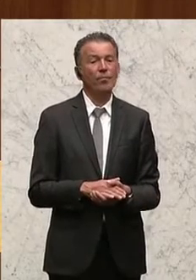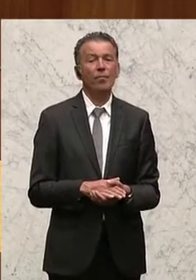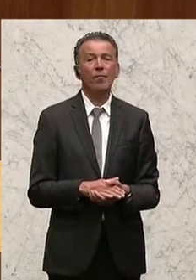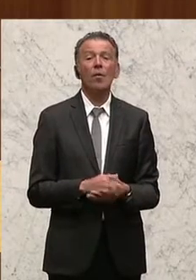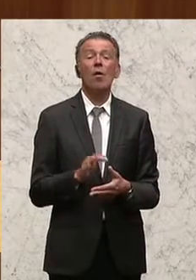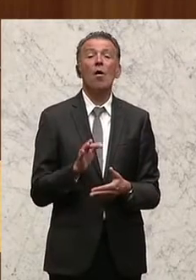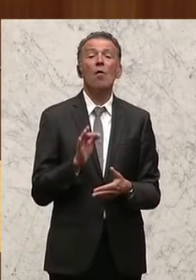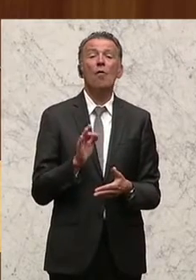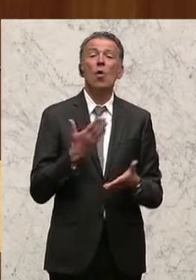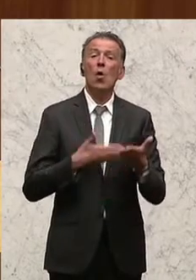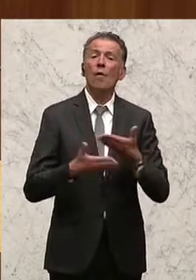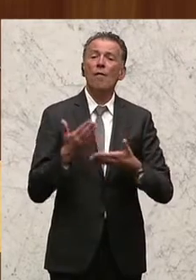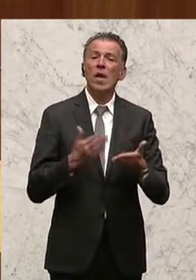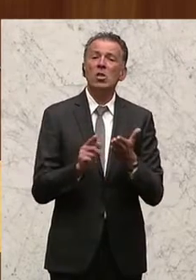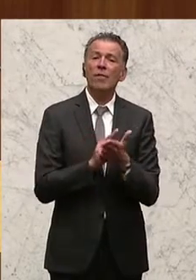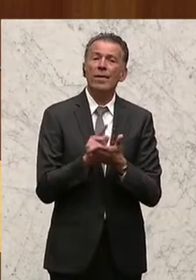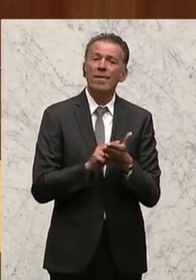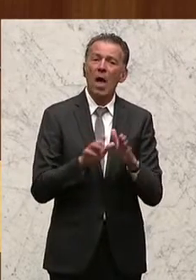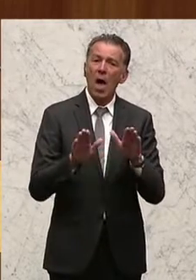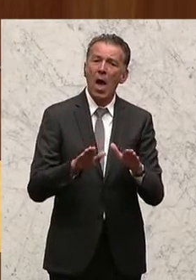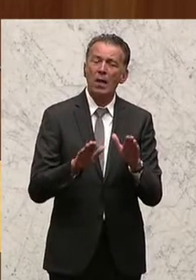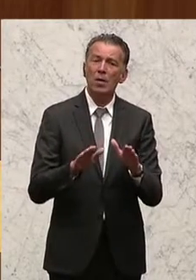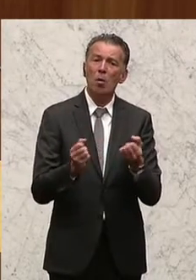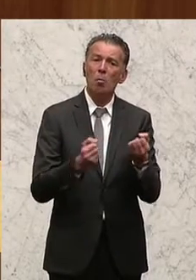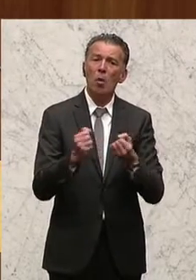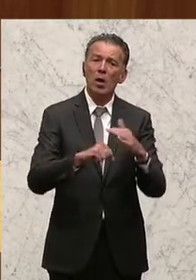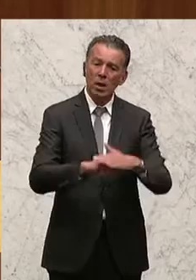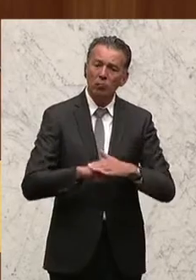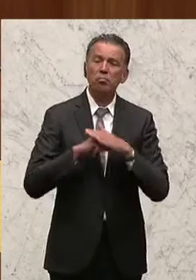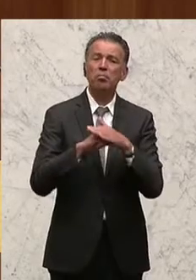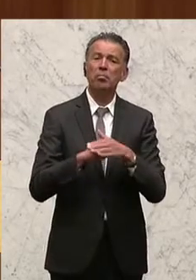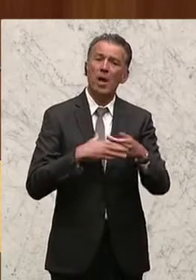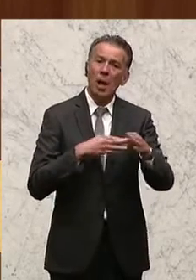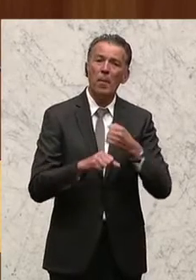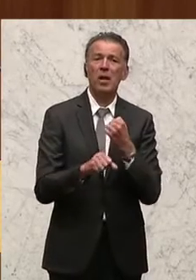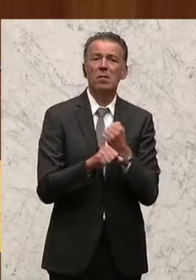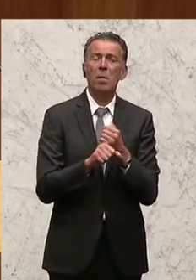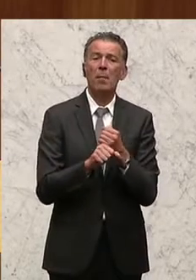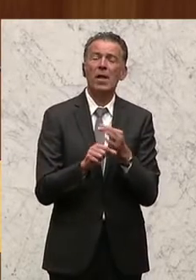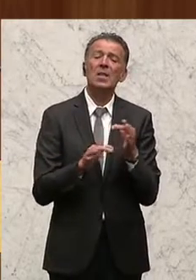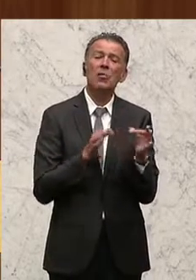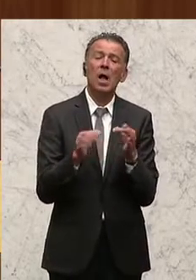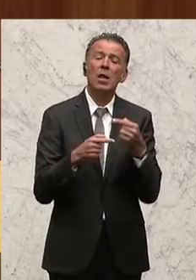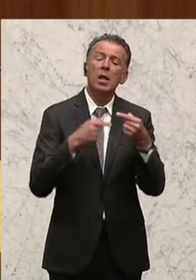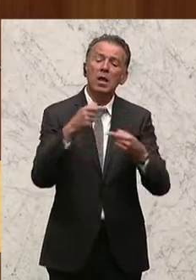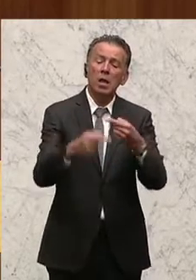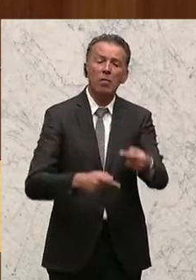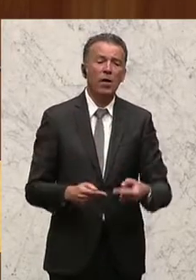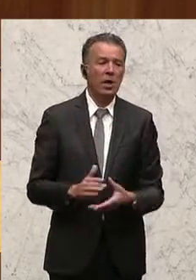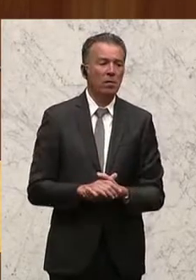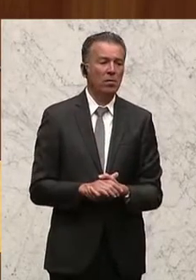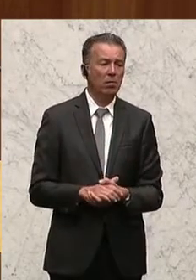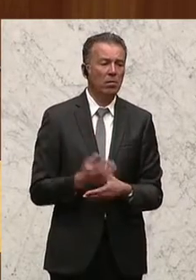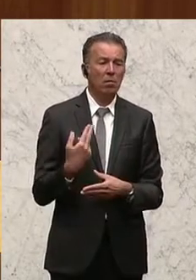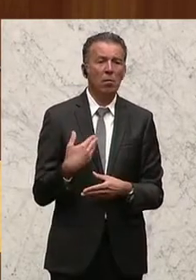Zeit geben, die Politik zu unterstützen, an Strategien zu arbeiten. Mehr als diese